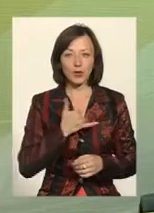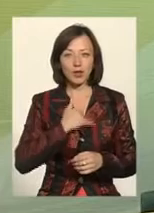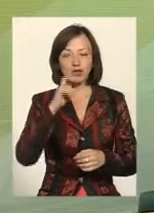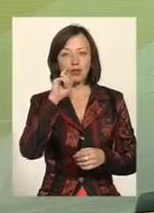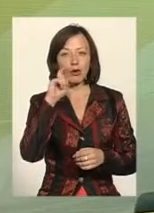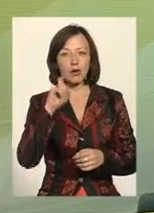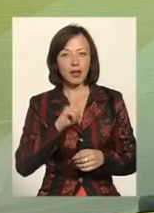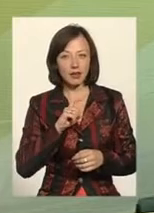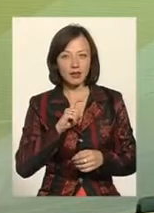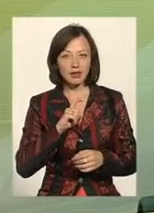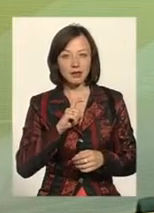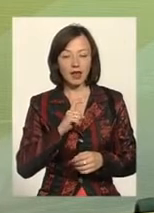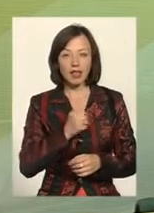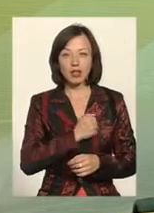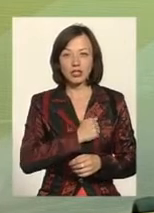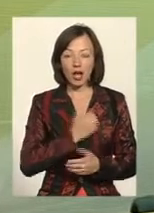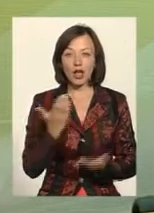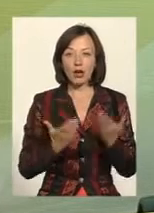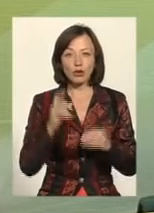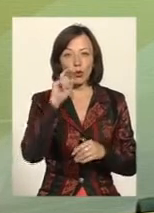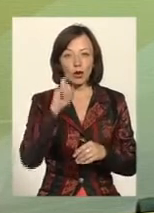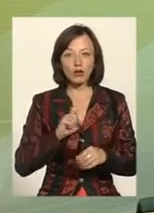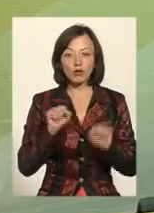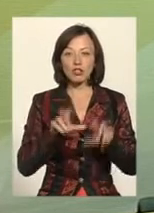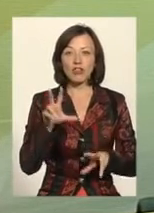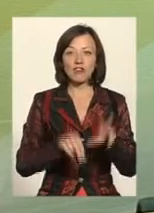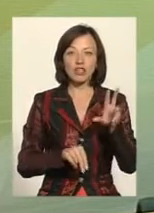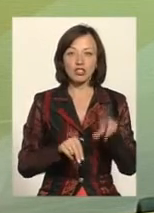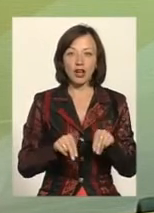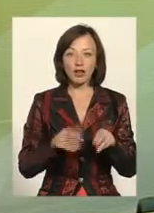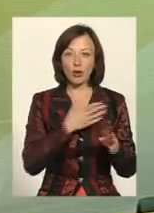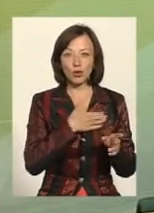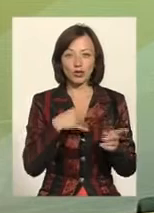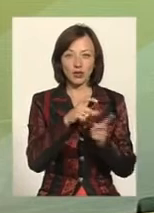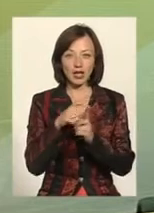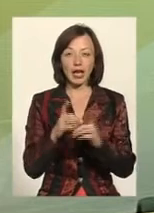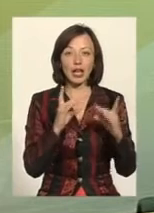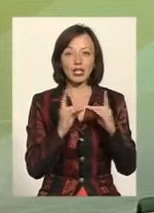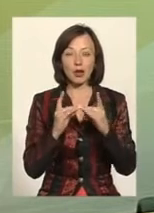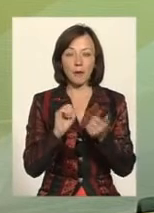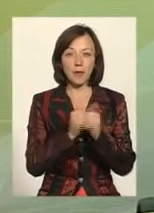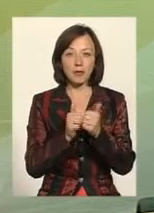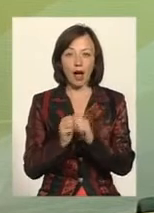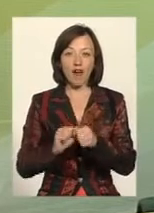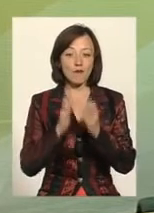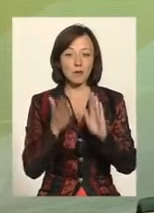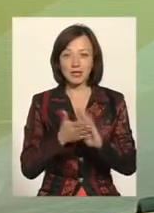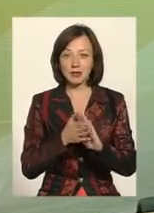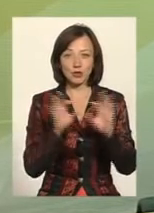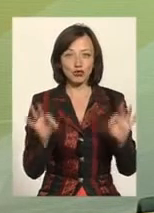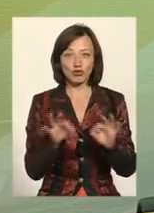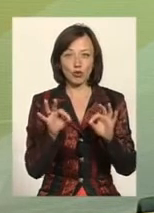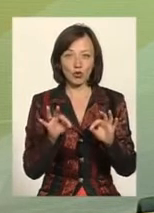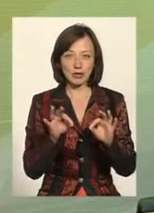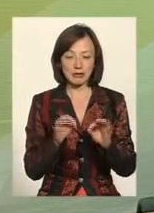на жаль, если Украину можно вважати таким великим, не хочется слово згадувати, вот тільки ліжка попереставляли, а в принципе ничего и не